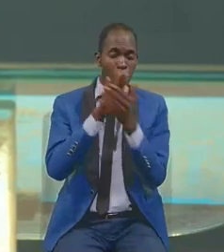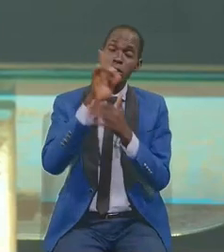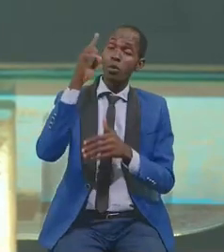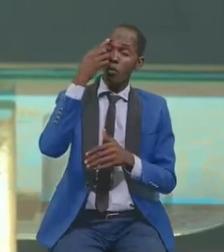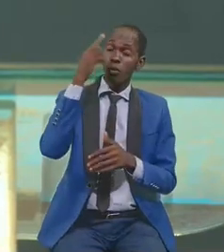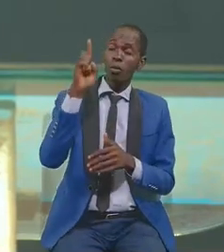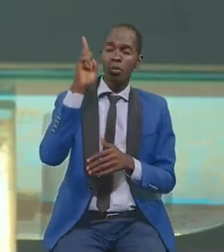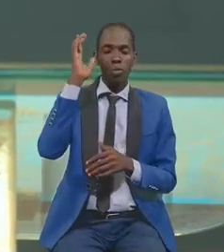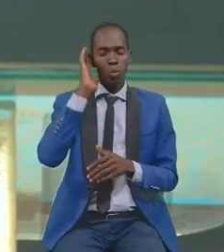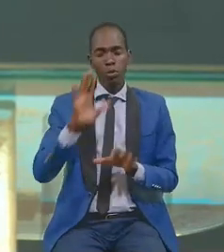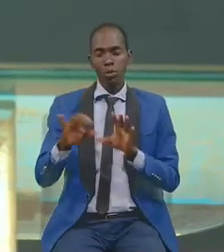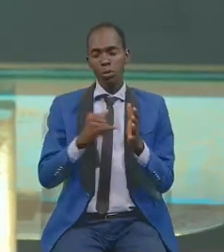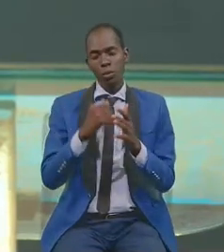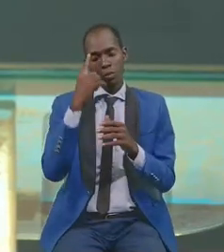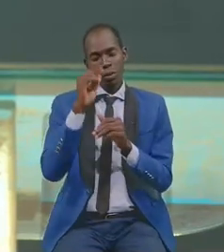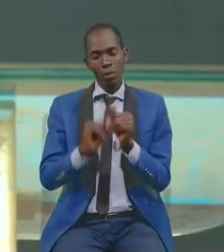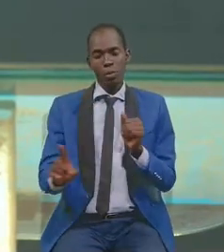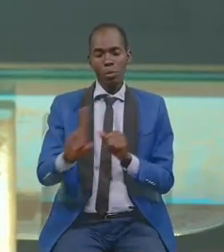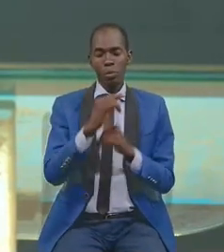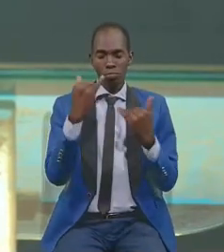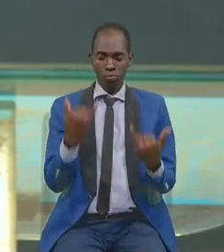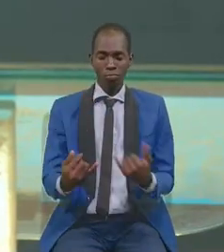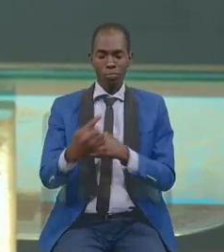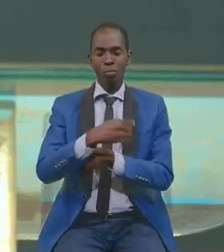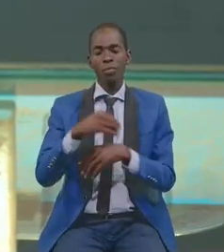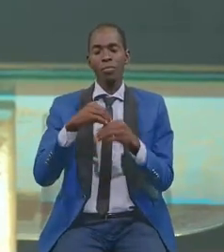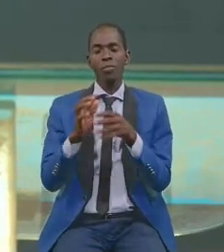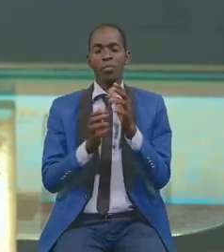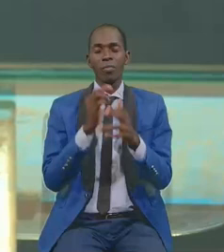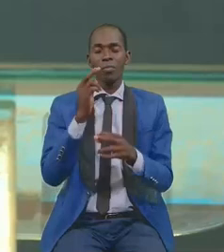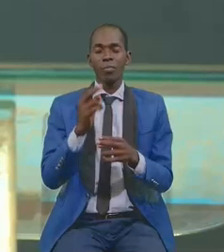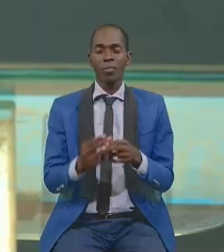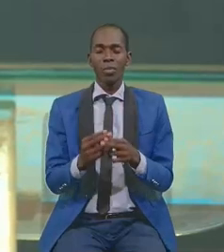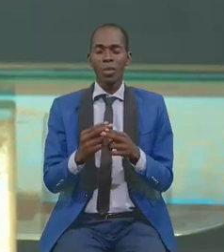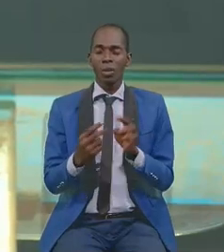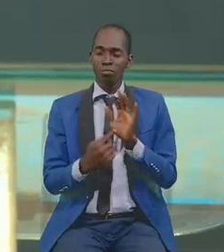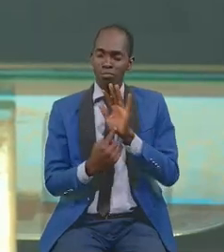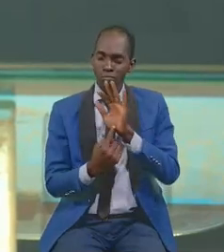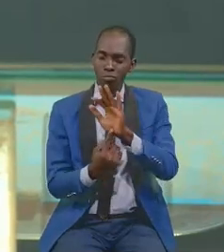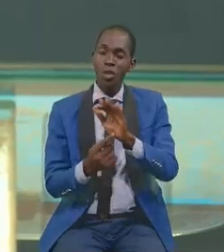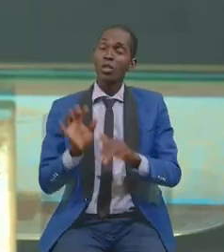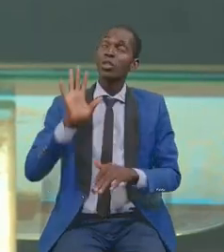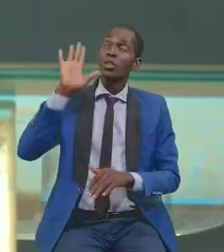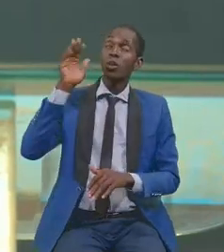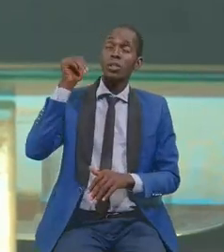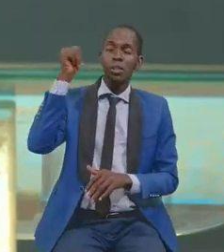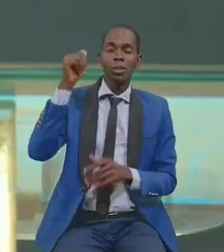tu fasses cela pour tout le monde ce jour au nom de Jésus-Christ. Manifeste-toi à